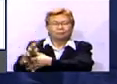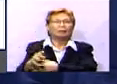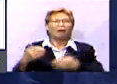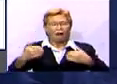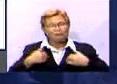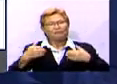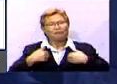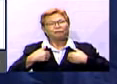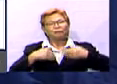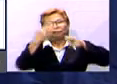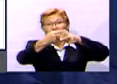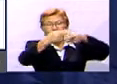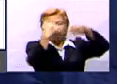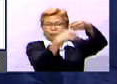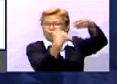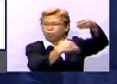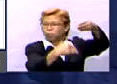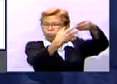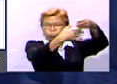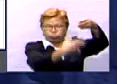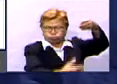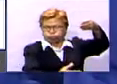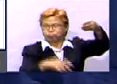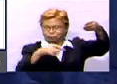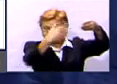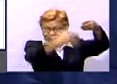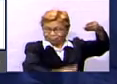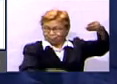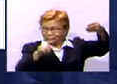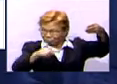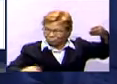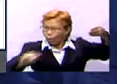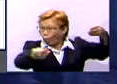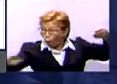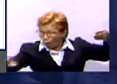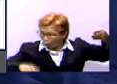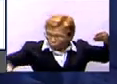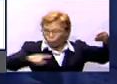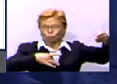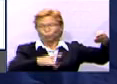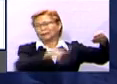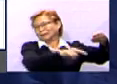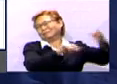terdiri daripada mereka yang disukai supaya imej